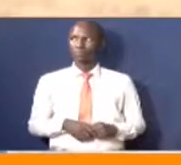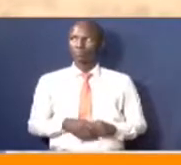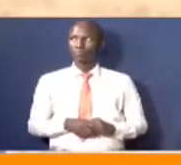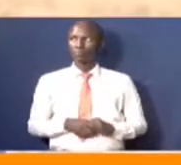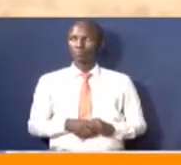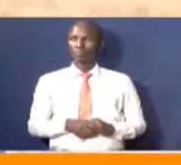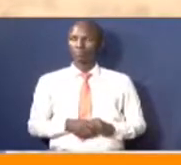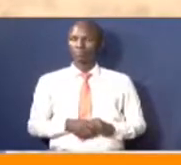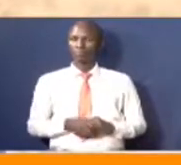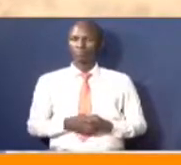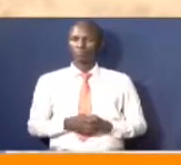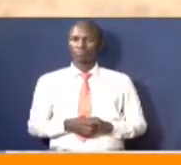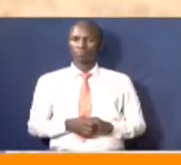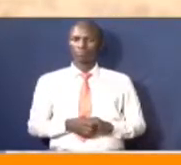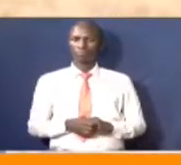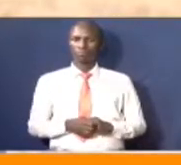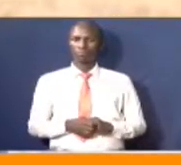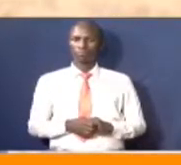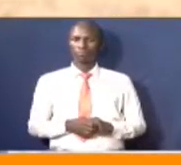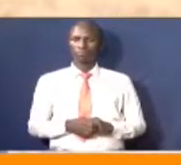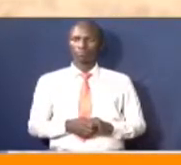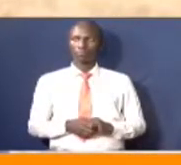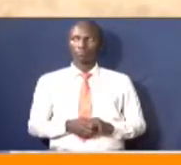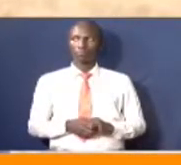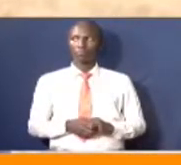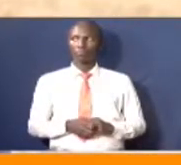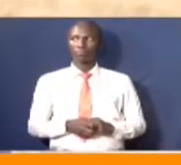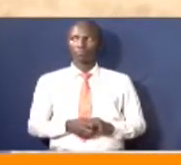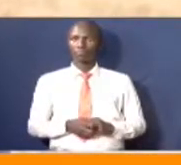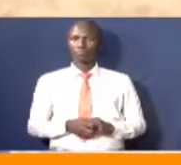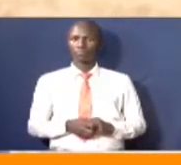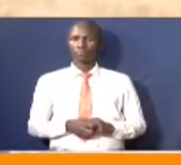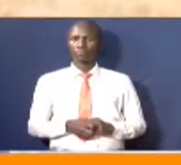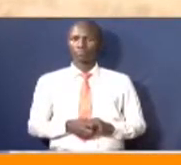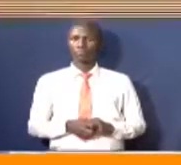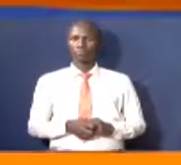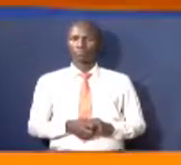musini wa Kitui libote amovoma Mumo TV nita wa Aida Wangile.